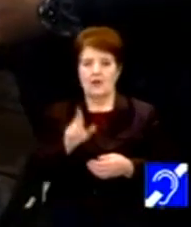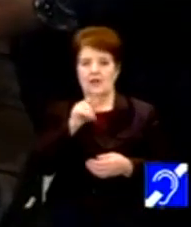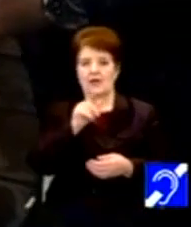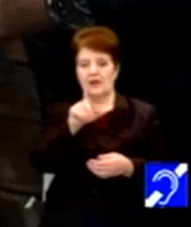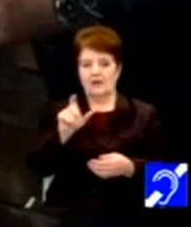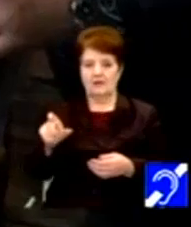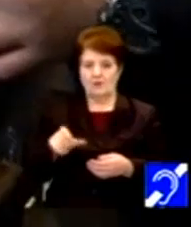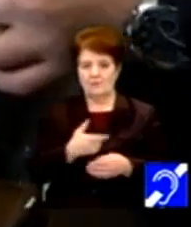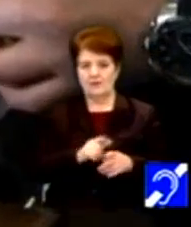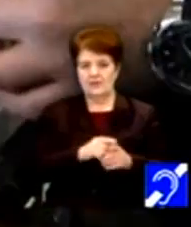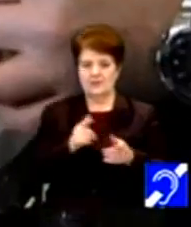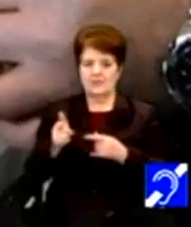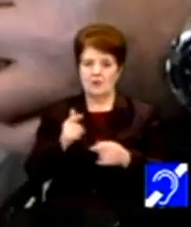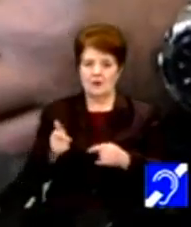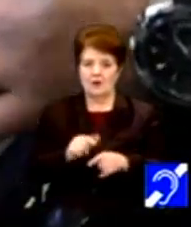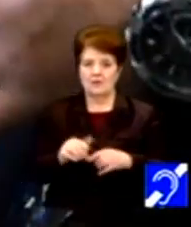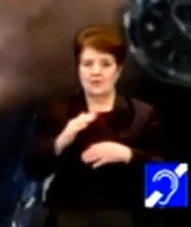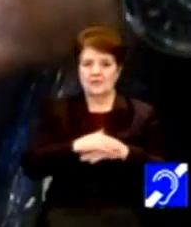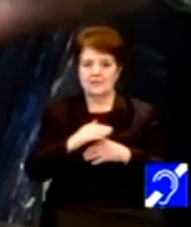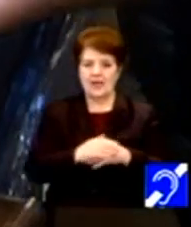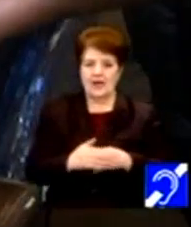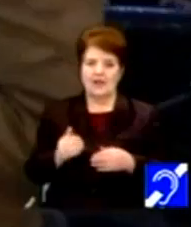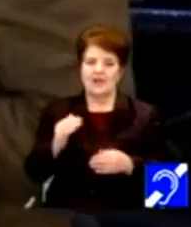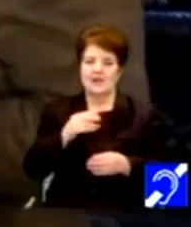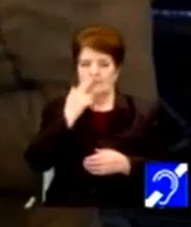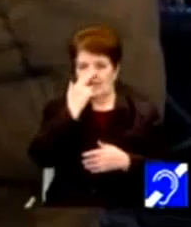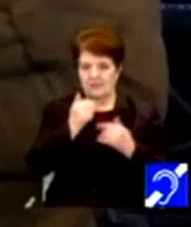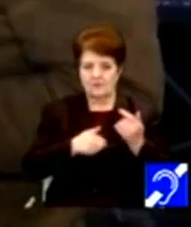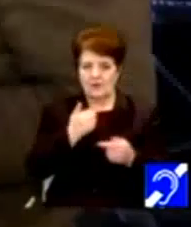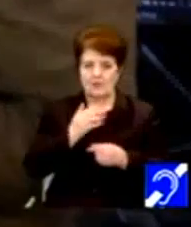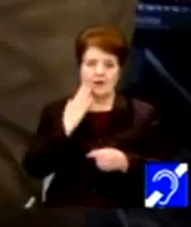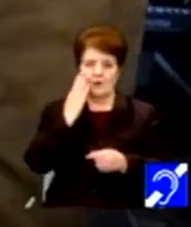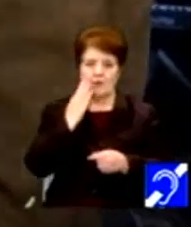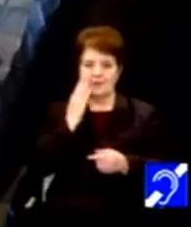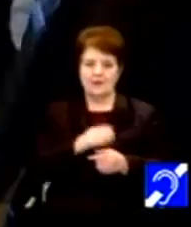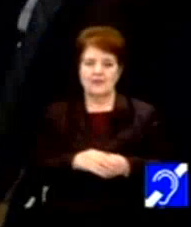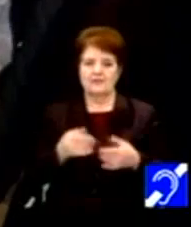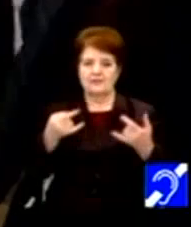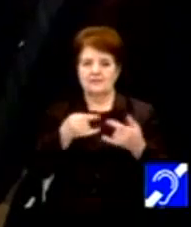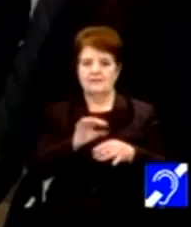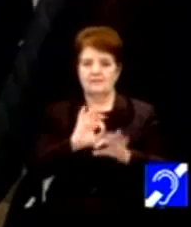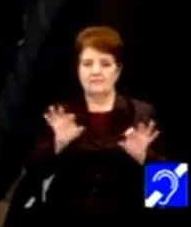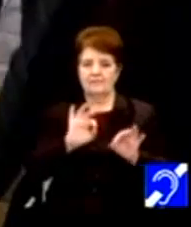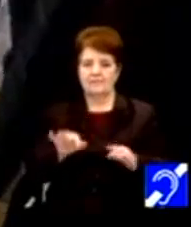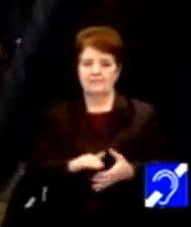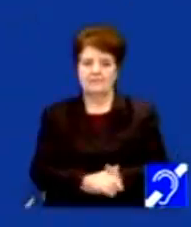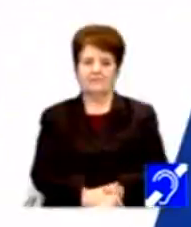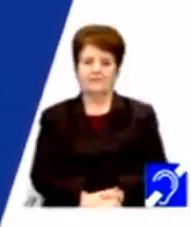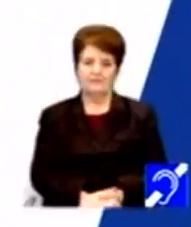cum se cuvine pentru o seară de ajun perfectă în stil tradițional românesc. Imagini vedeți mai târziu în